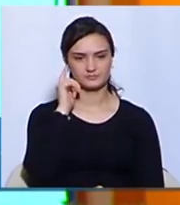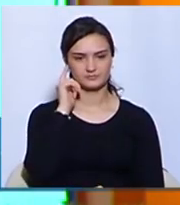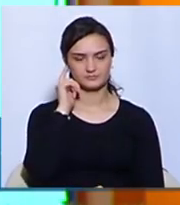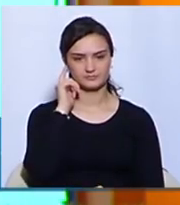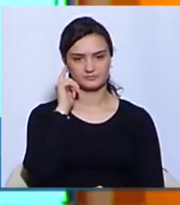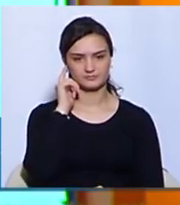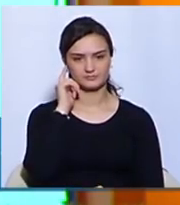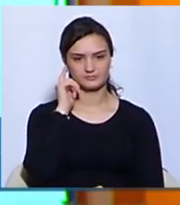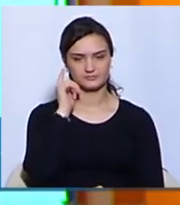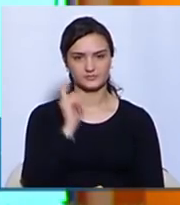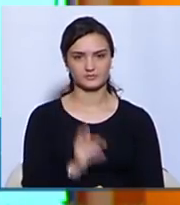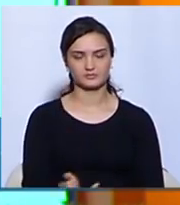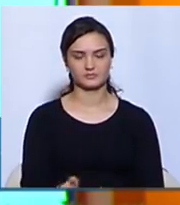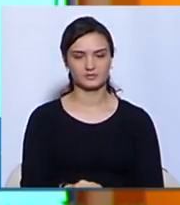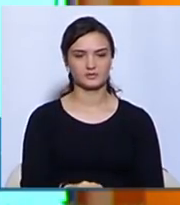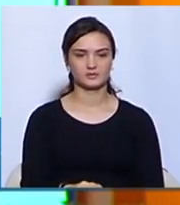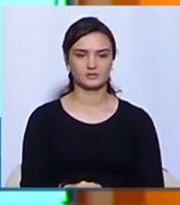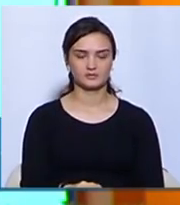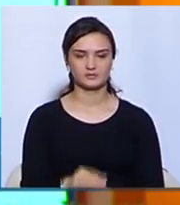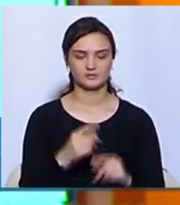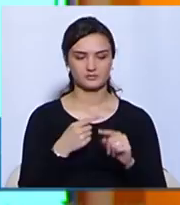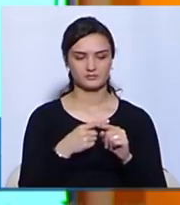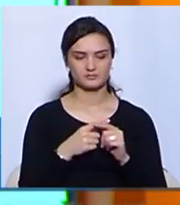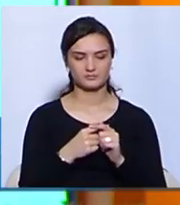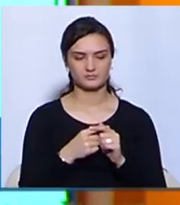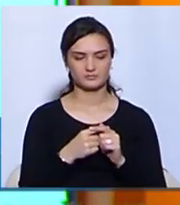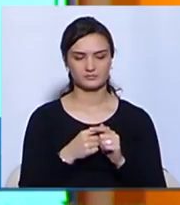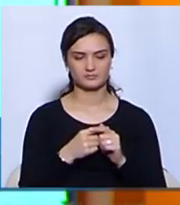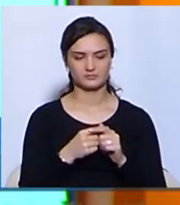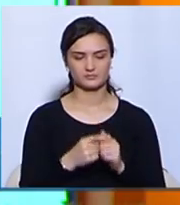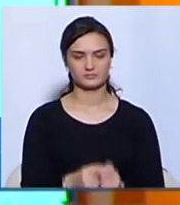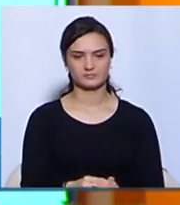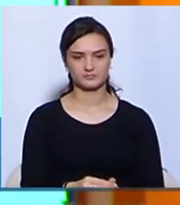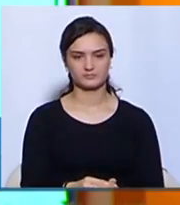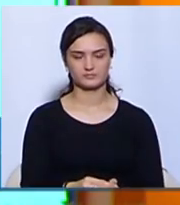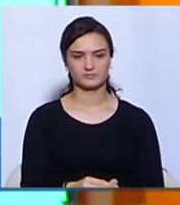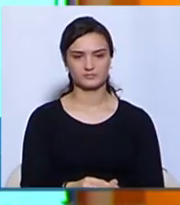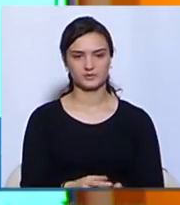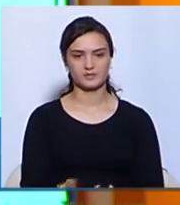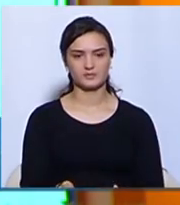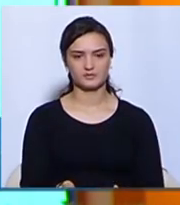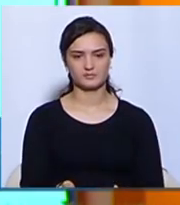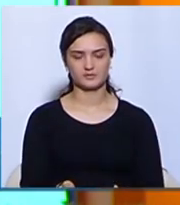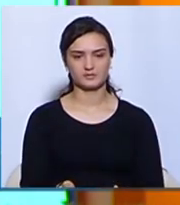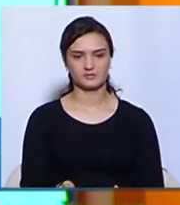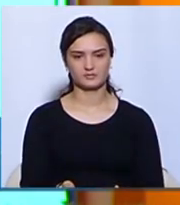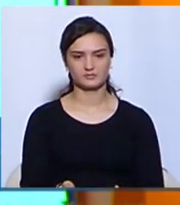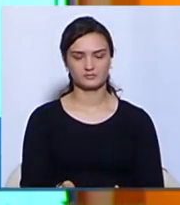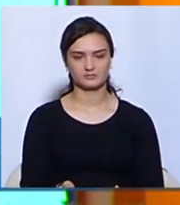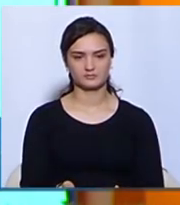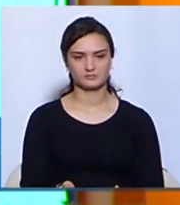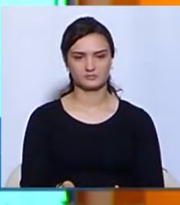რაღაცები რა ჩვევია ხოლმე. მაგრამ აი ხა რა შეესაბამება, იცით, აგერ უკვე 10-12 წელია გასული მას შემდეგ და